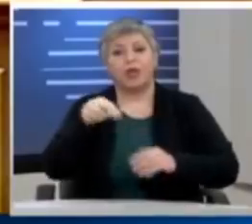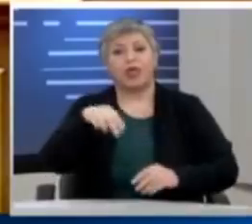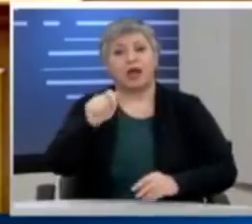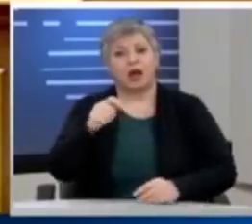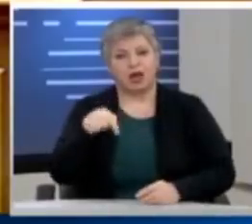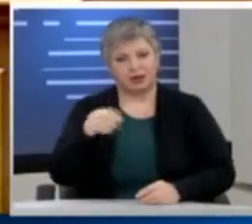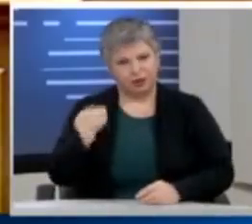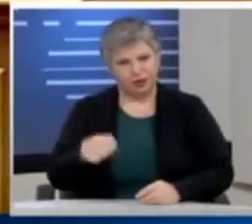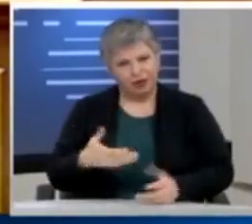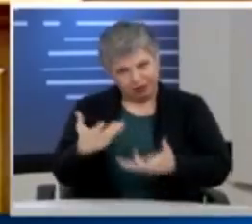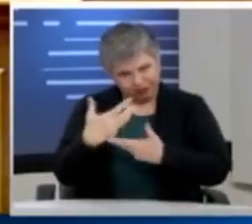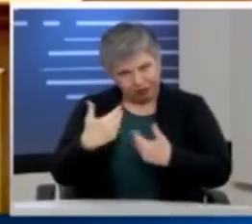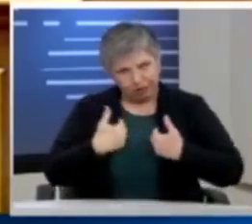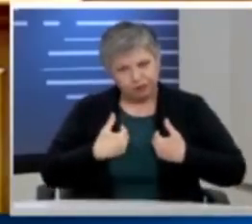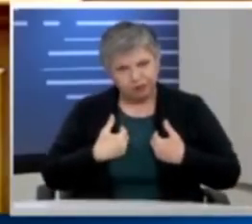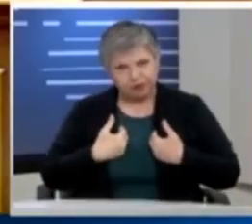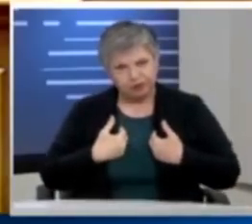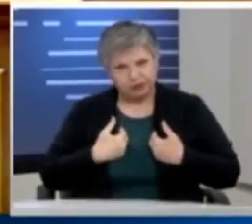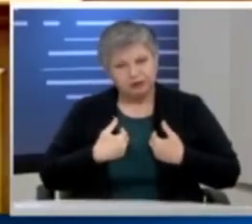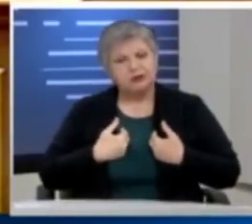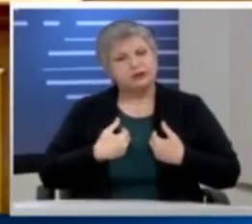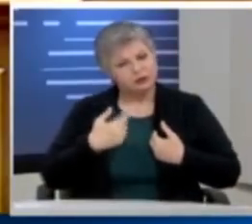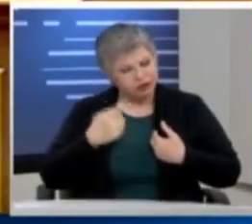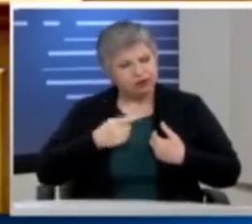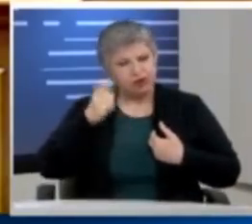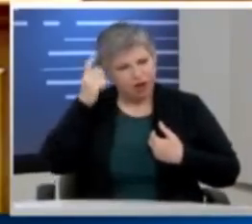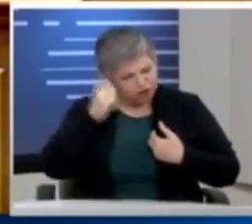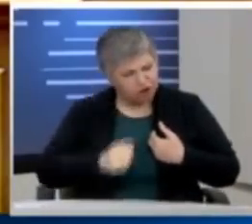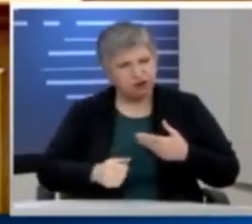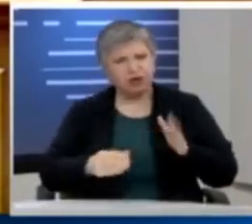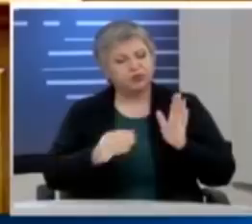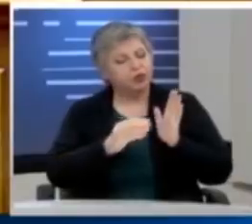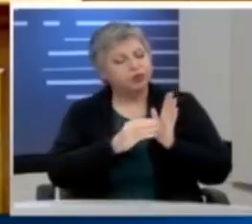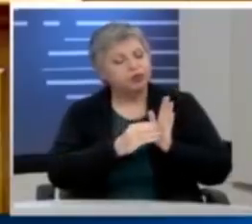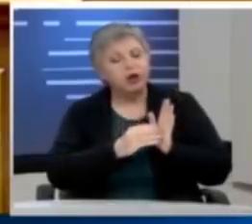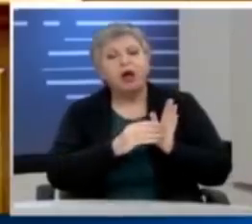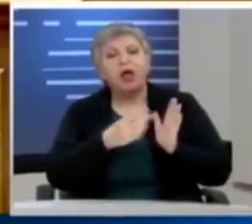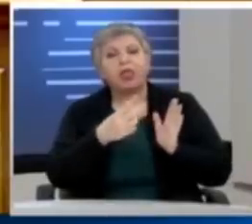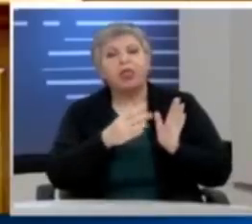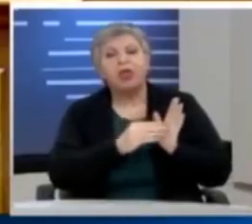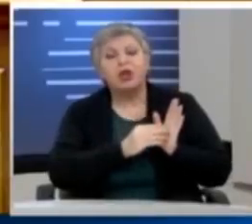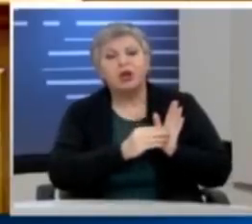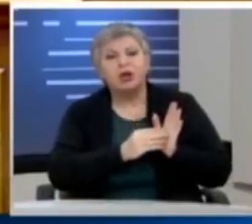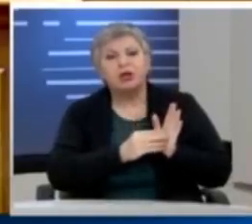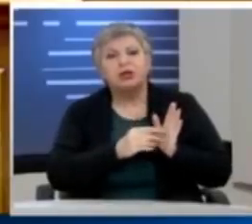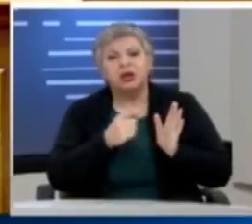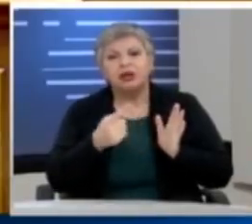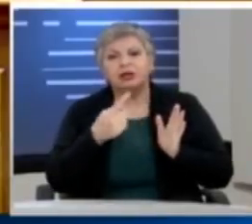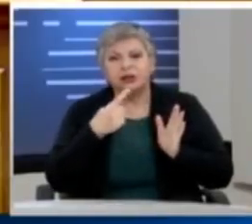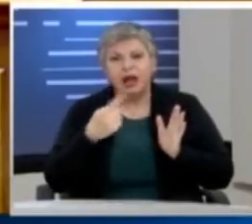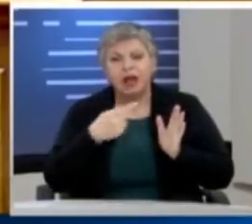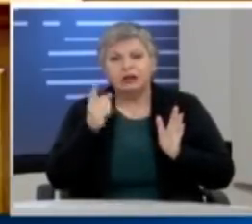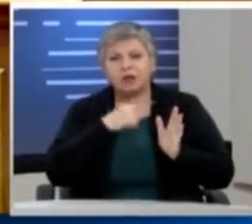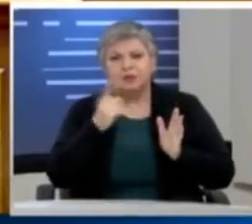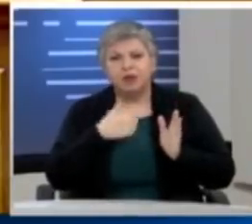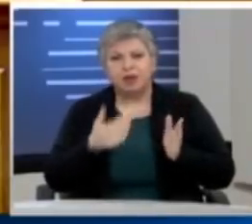επειδή σίγουρα έχετε διαβάσει τη συμφωνία και φυσικά και το άρθρο 2, απλά λέτε ένα ακόμα μεγάλο ψέμα για να